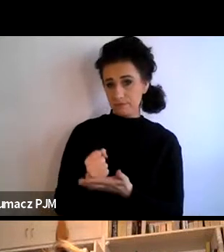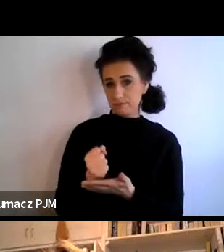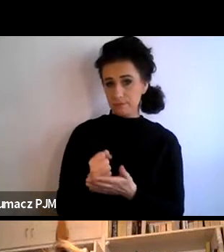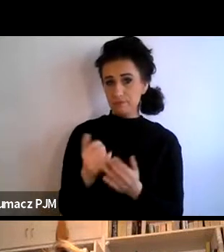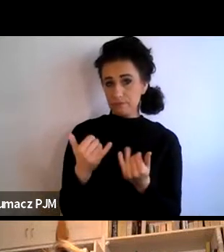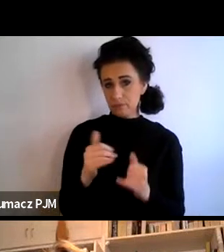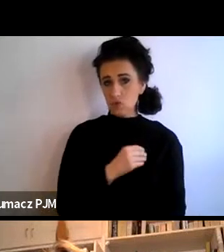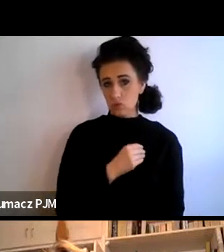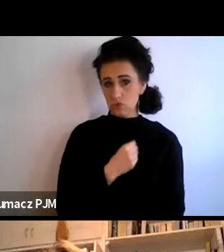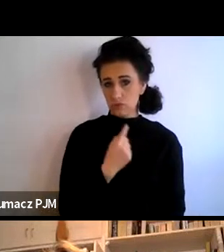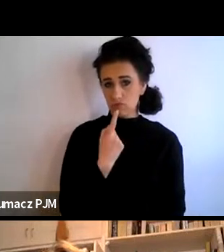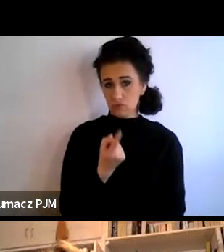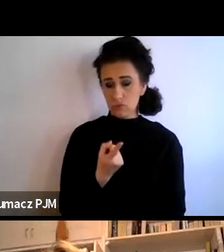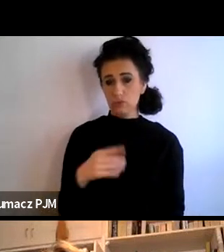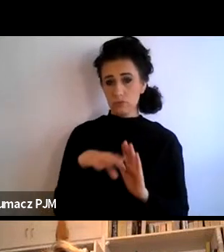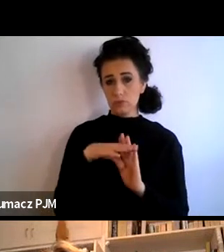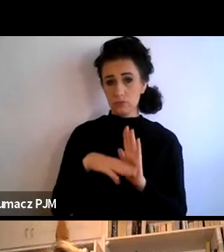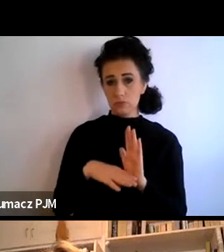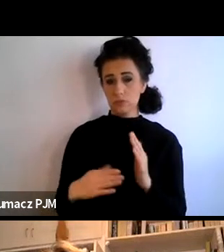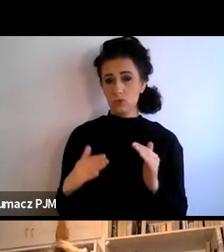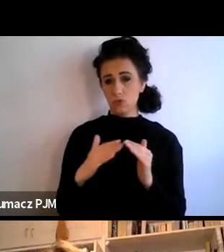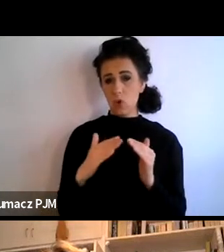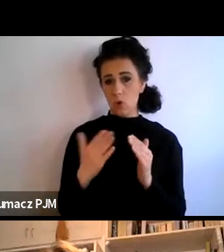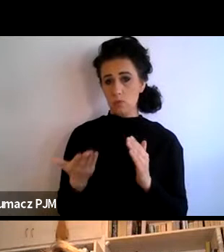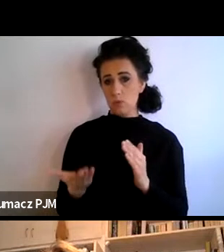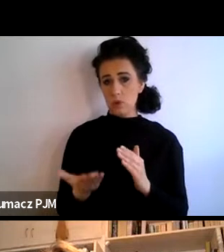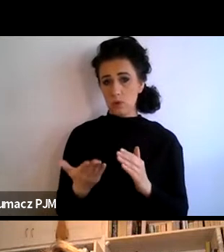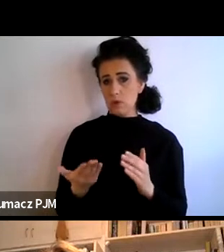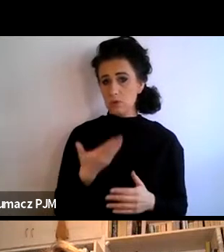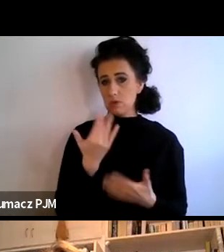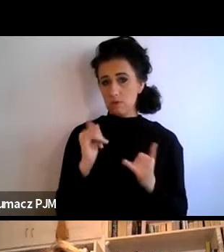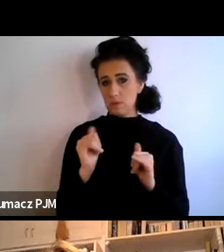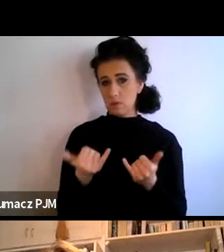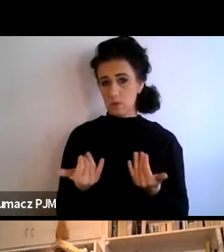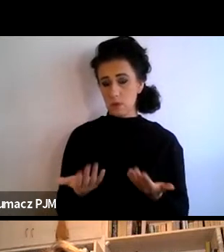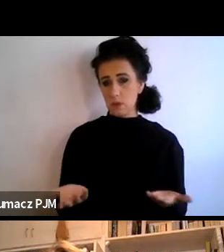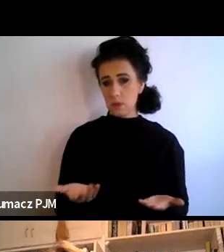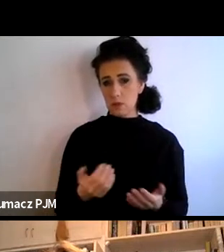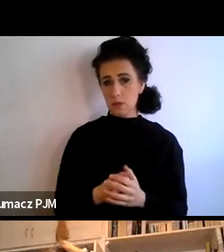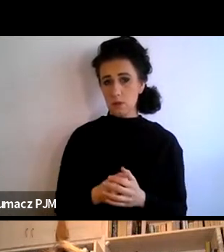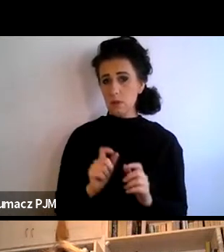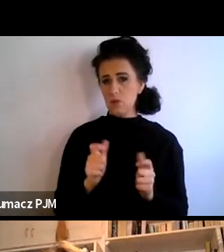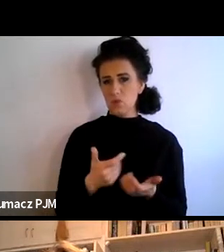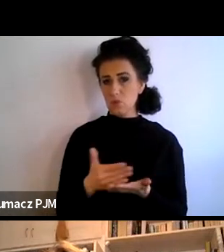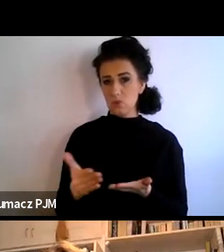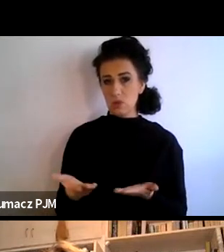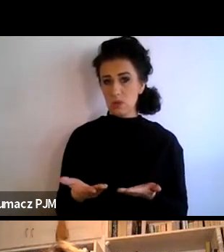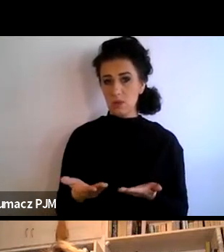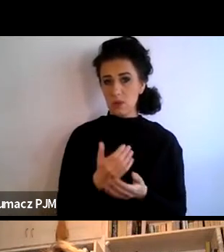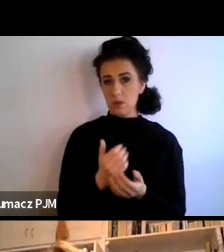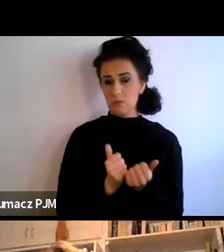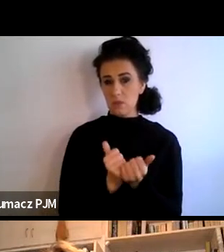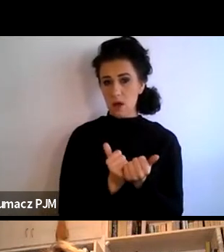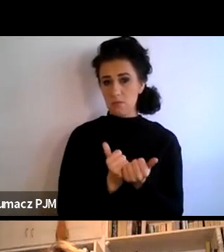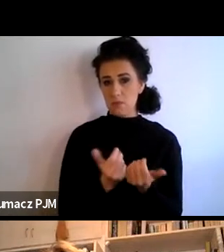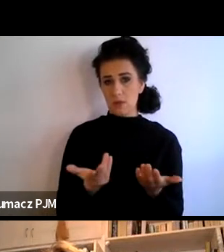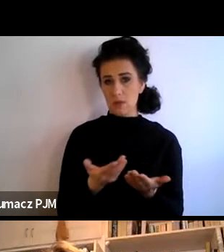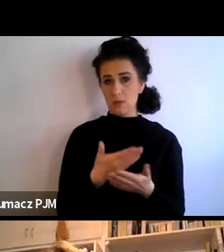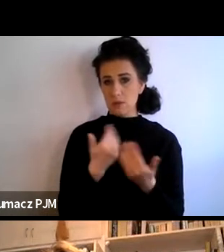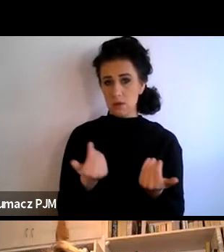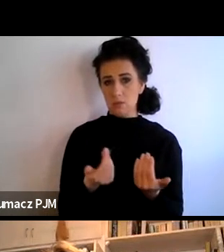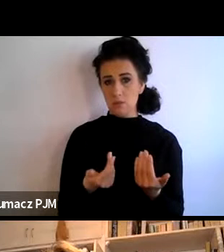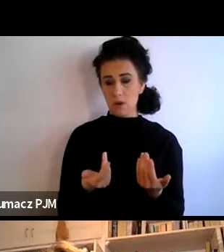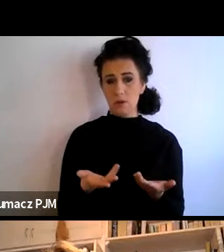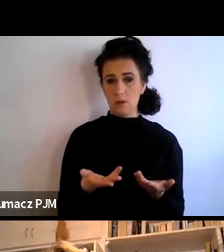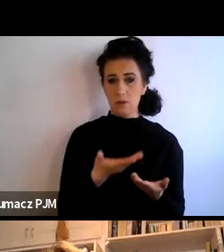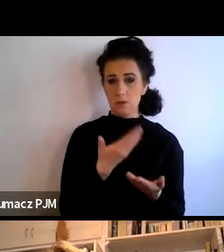zupełnie szczerze, samych warunków sanitarnych, które mogą w tych domach się odbywać, tak, że nie ma, nie wiem, papieru toaletowego i łazienka się nie zamyka,